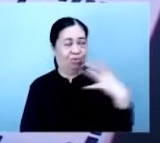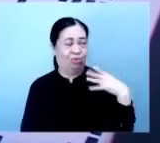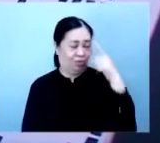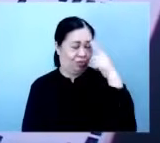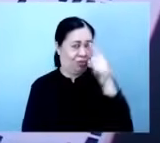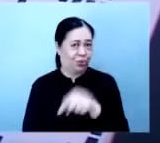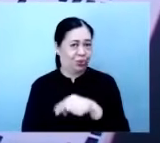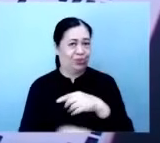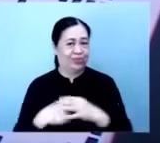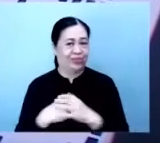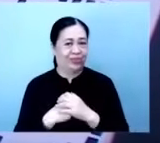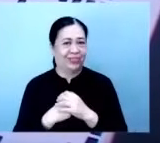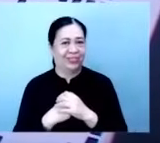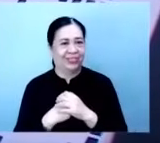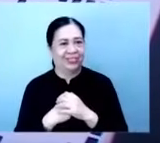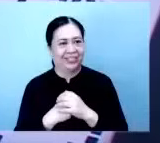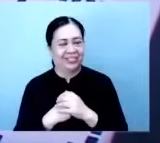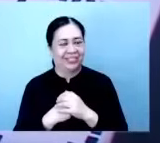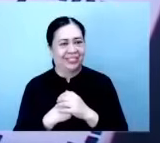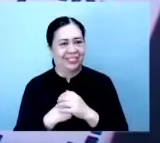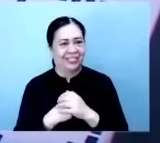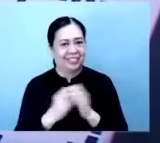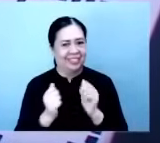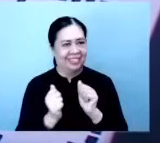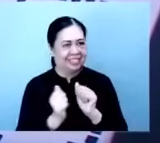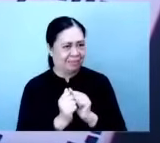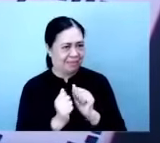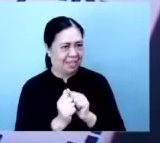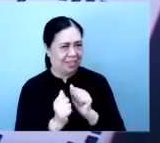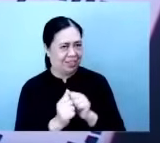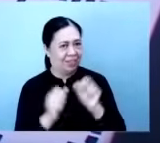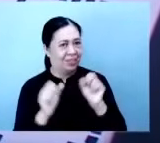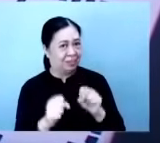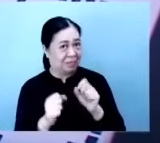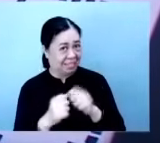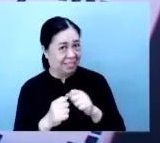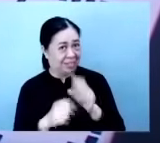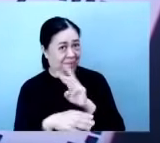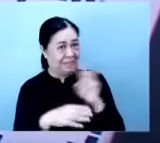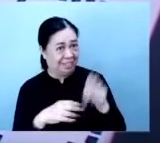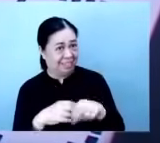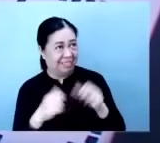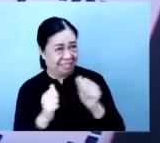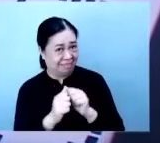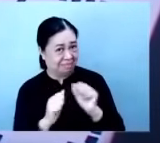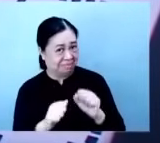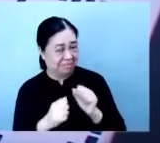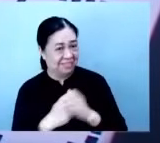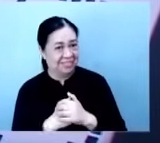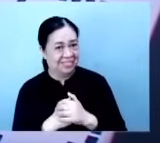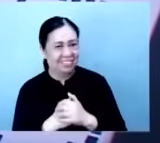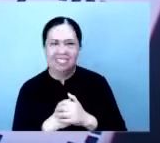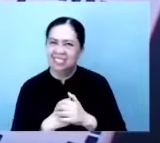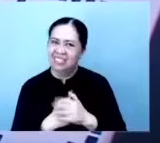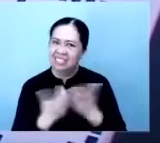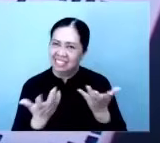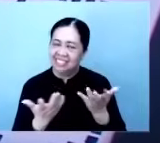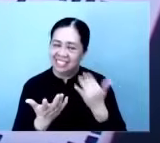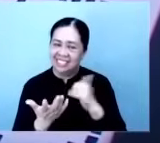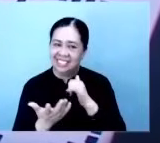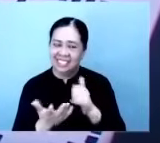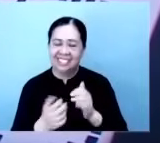No? Diba? Sama tayo sa... Para namang pwede tayo kahit weekend, eh, no? Hong. Hong. Wala